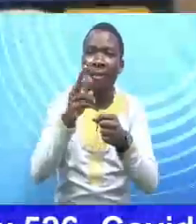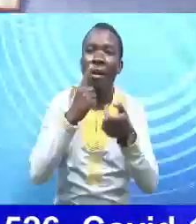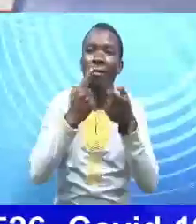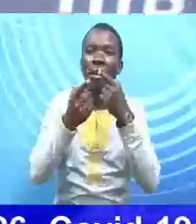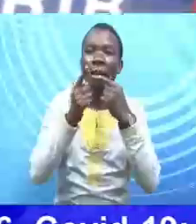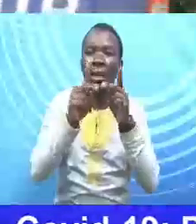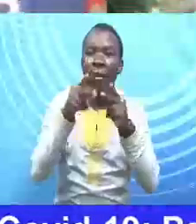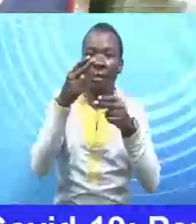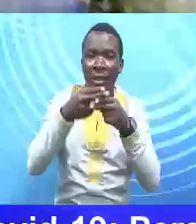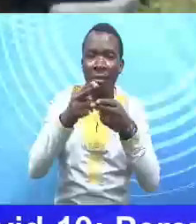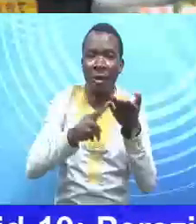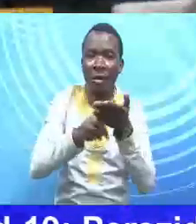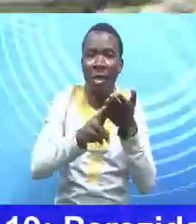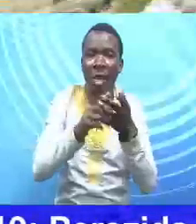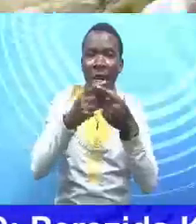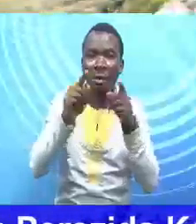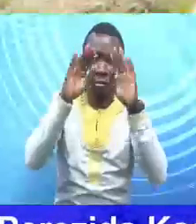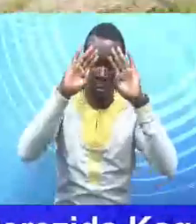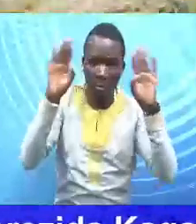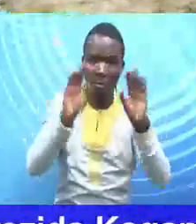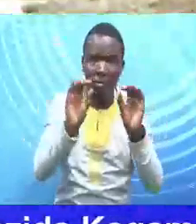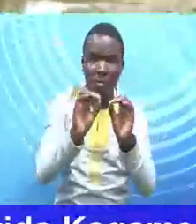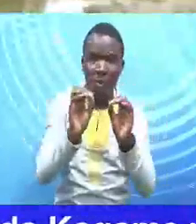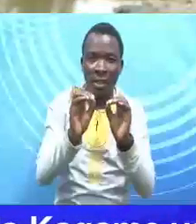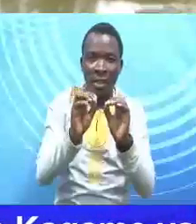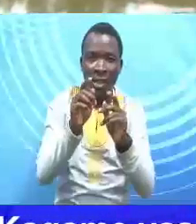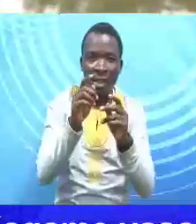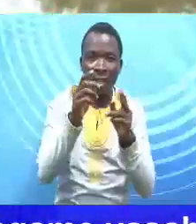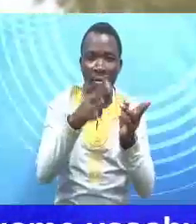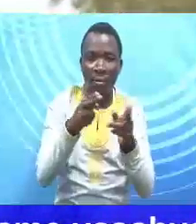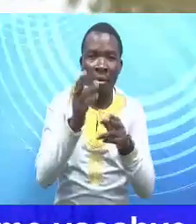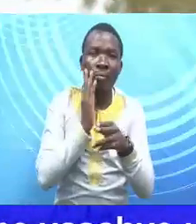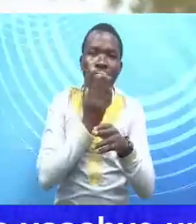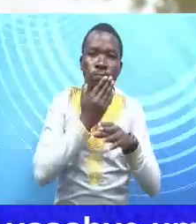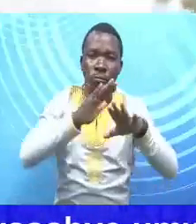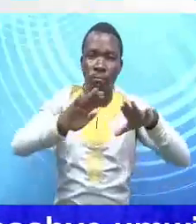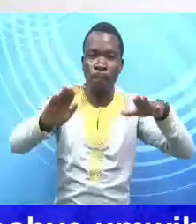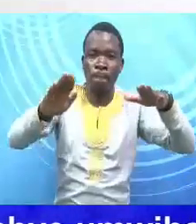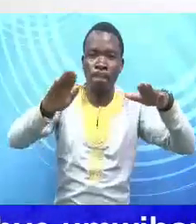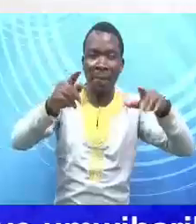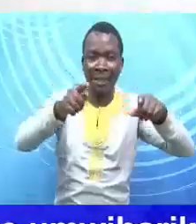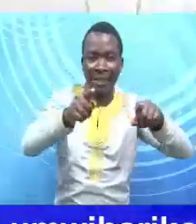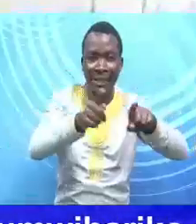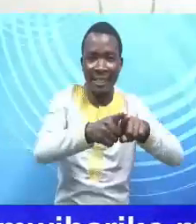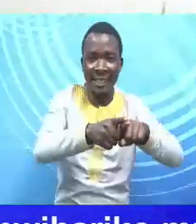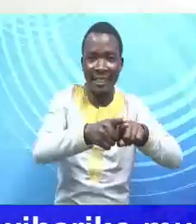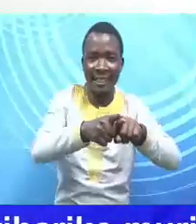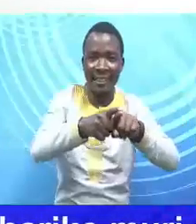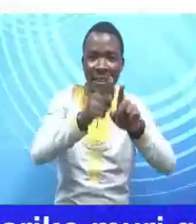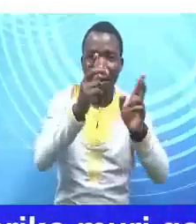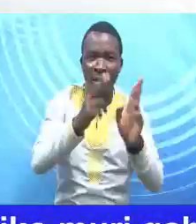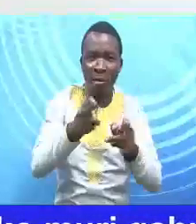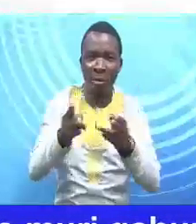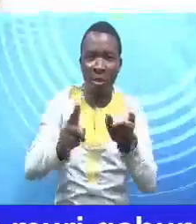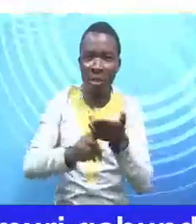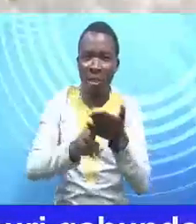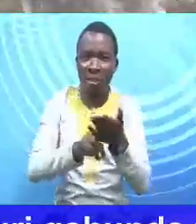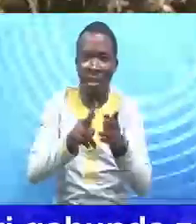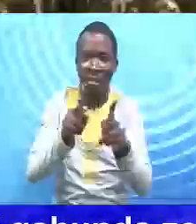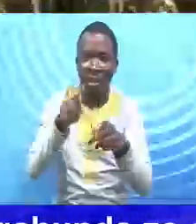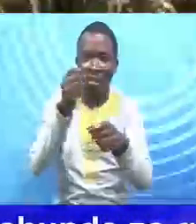ariko tutabashije gusobanukirwa. Kiriya kidendezi ni ikidendezi cyakoreshwaga n'abakorera